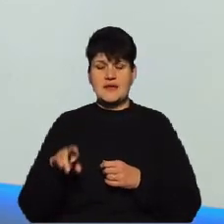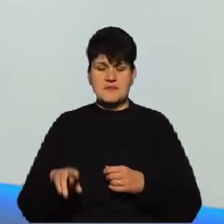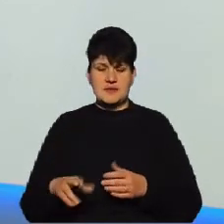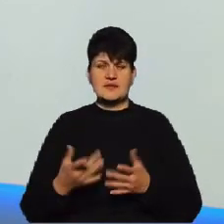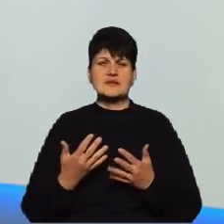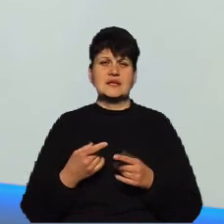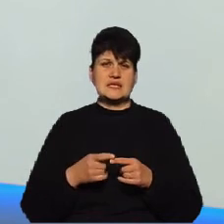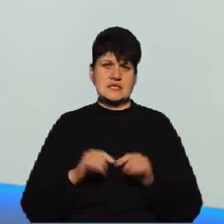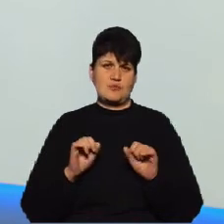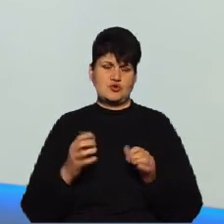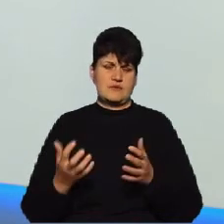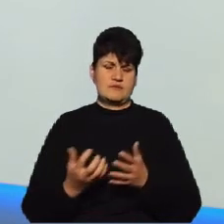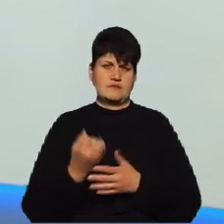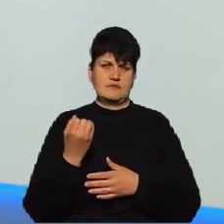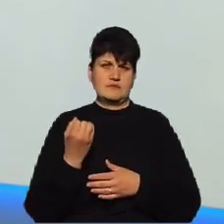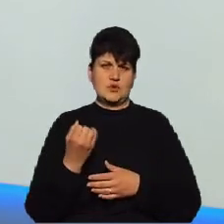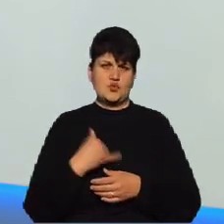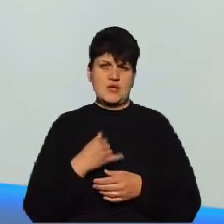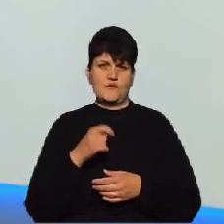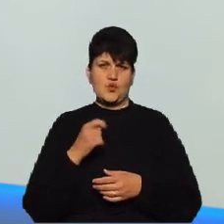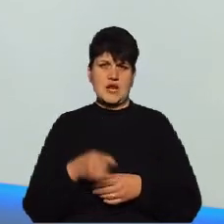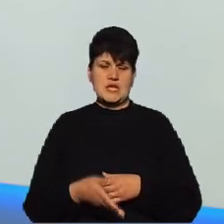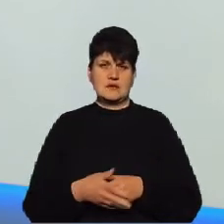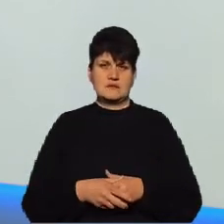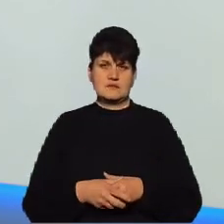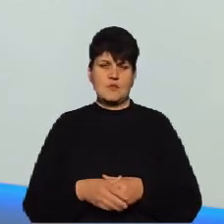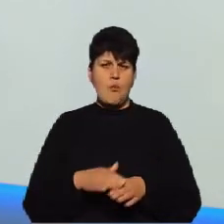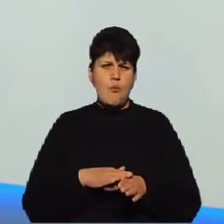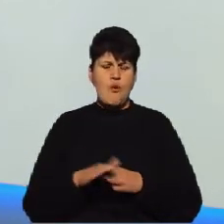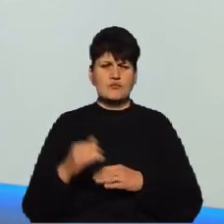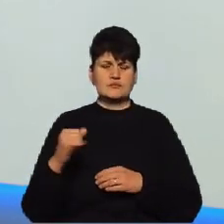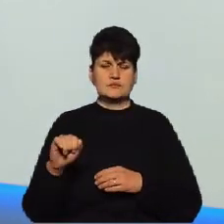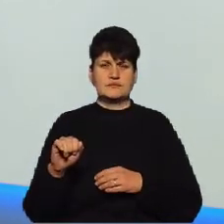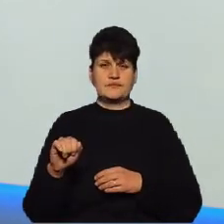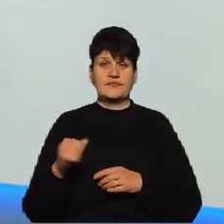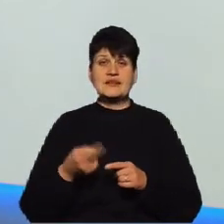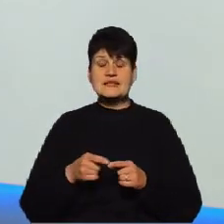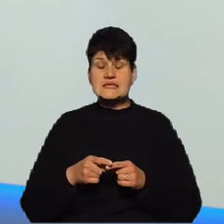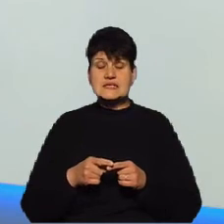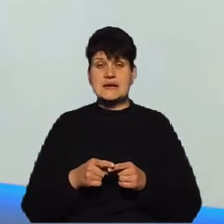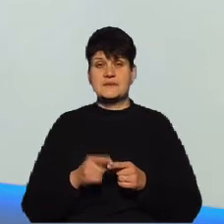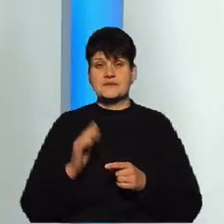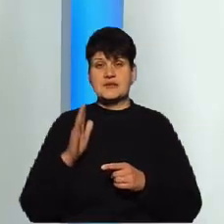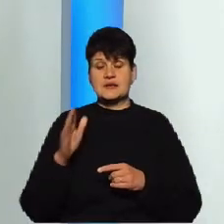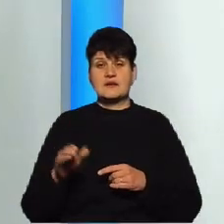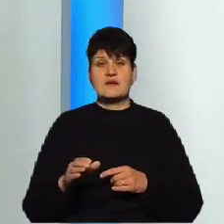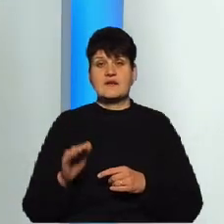можливо досягти такої цілі в нас в Україні? Повністю подолати епідемію? Ну, ця стратегія називається «Фаст-трек»,